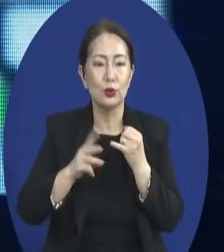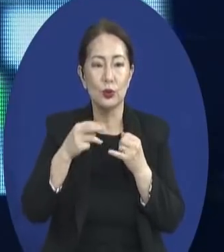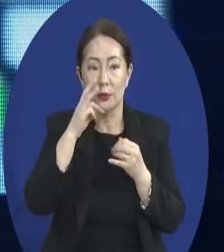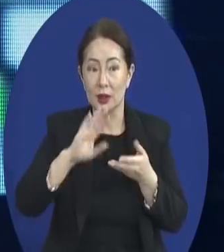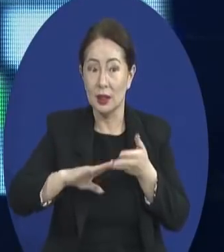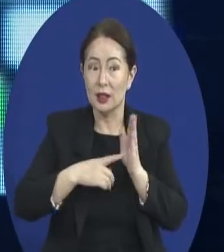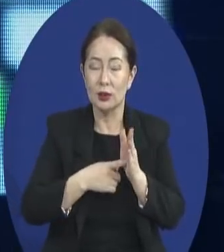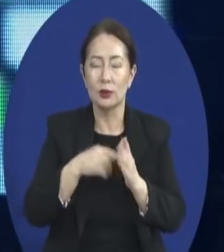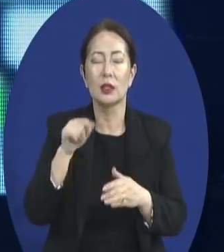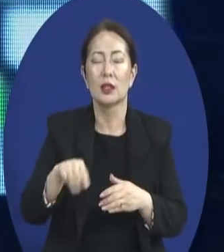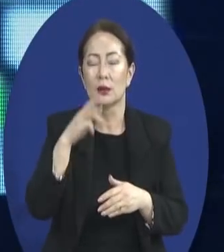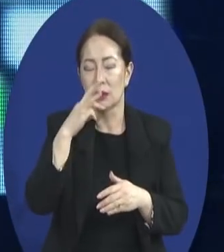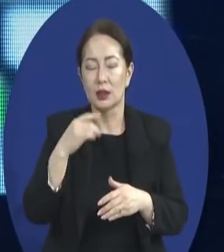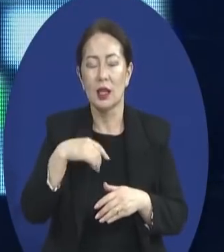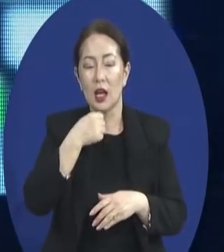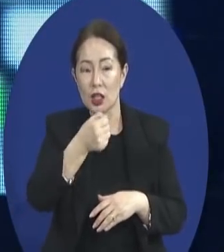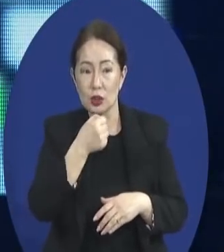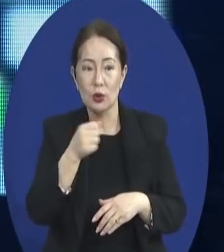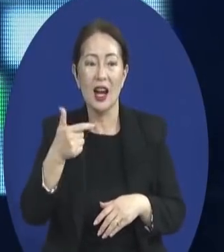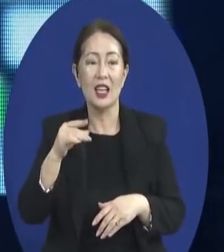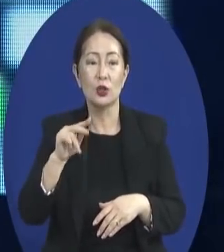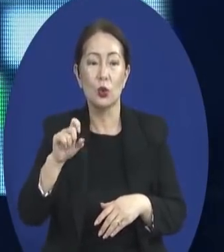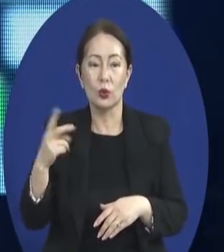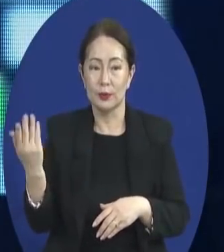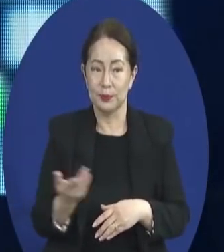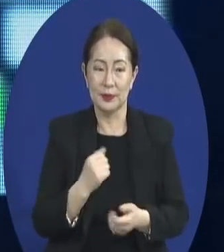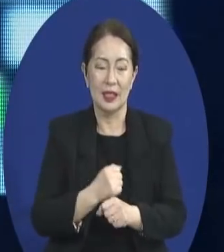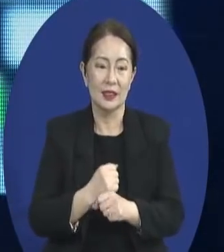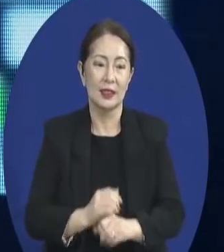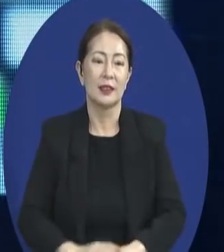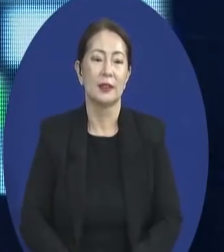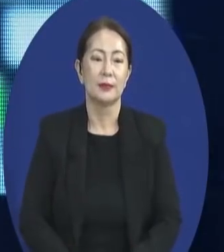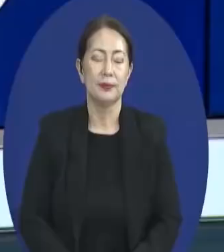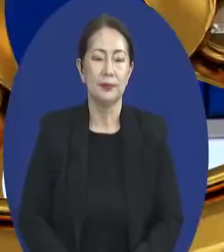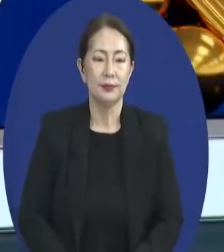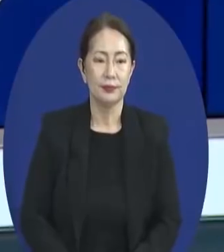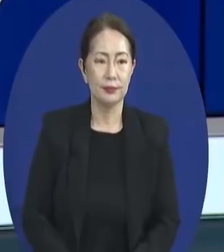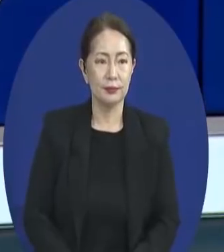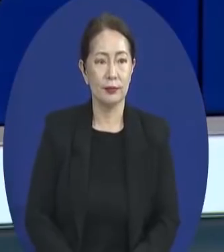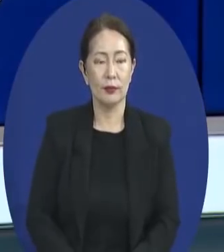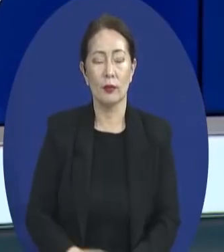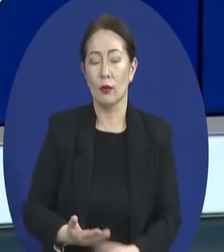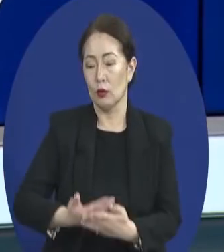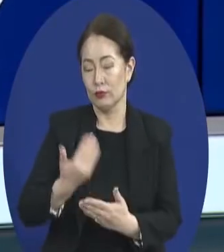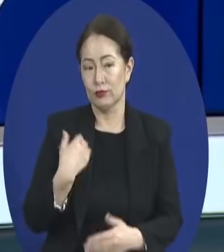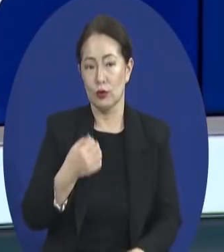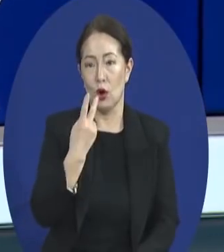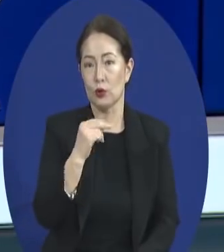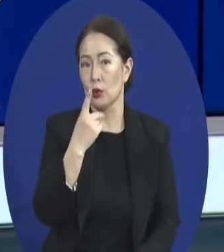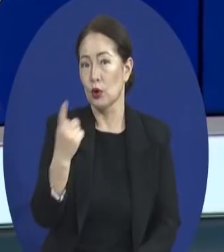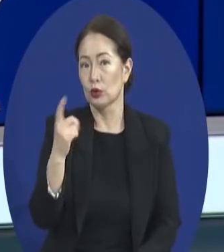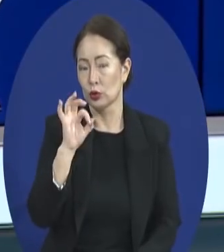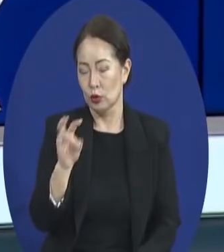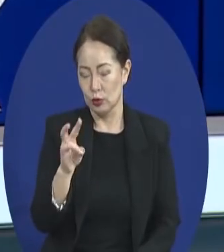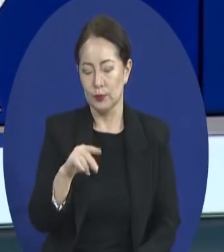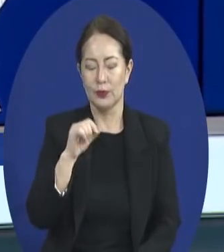мэдээлэлээс үргэхээр студид манай сэтгүүлч Гэрэл Чулуун ажиллаж байгаа юм а. Өнгөрч байгаа 2021 оны хувьд алт